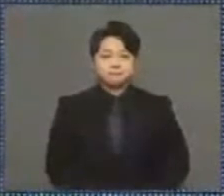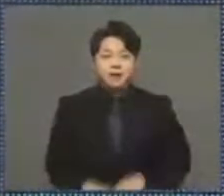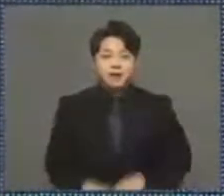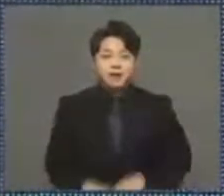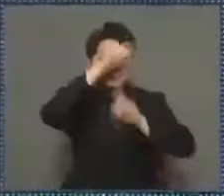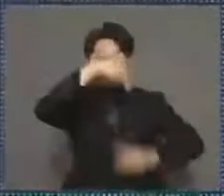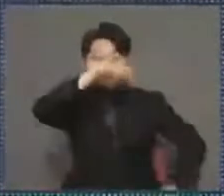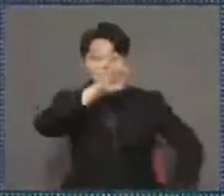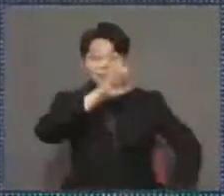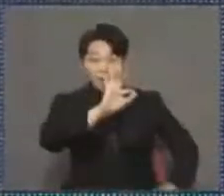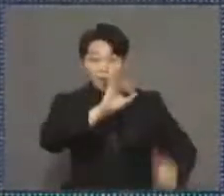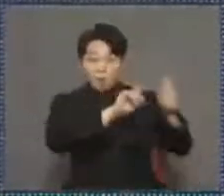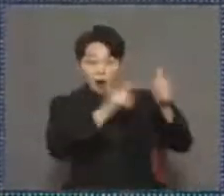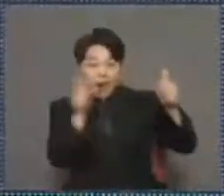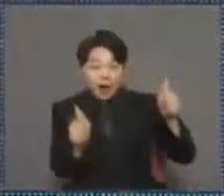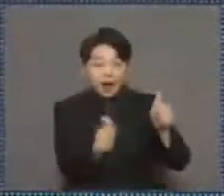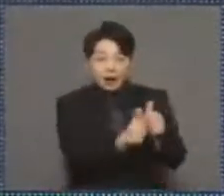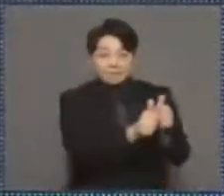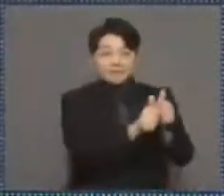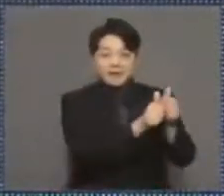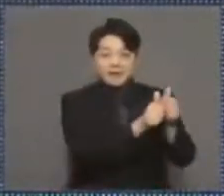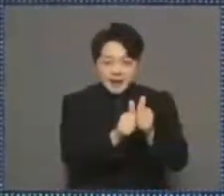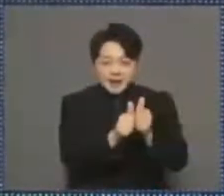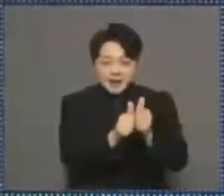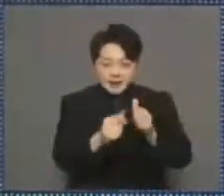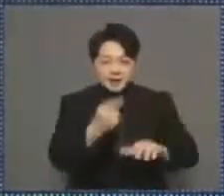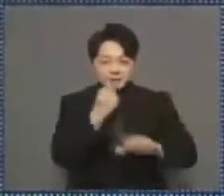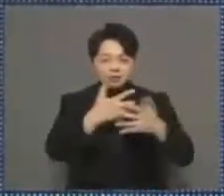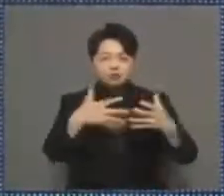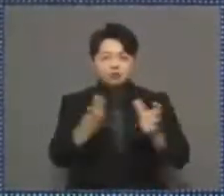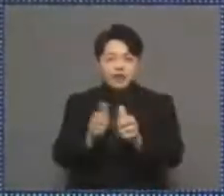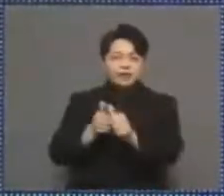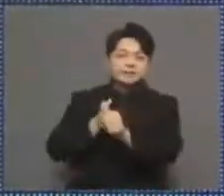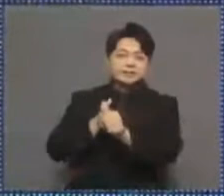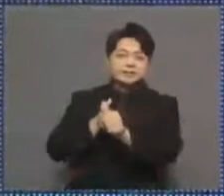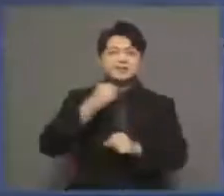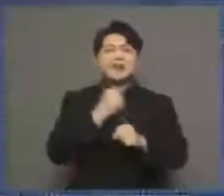이재명과 함께 반드시 만들겠습니다.